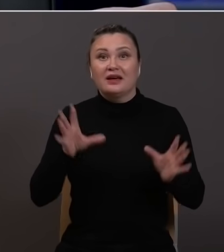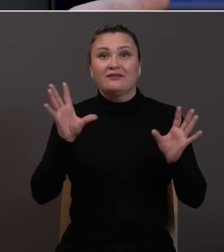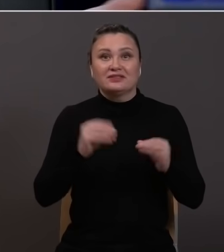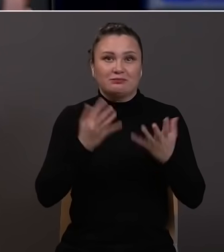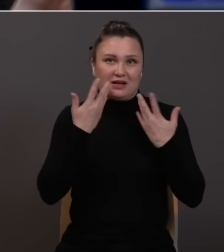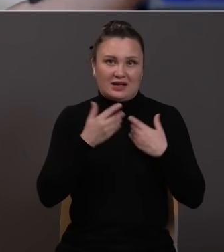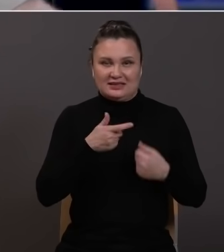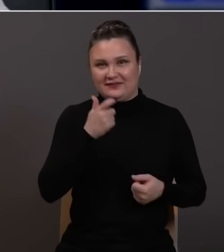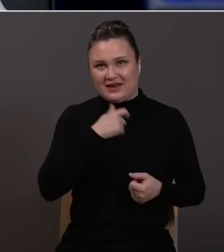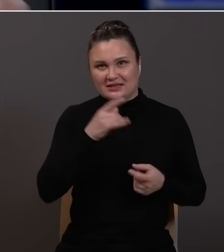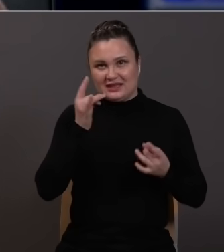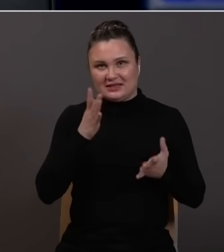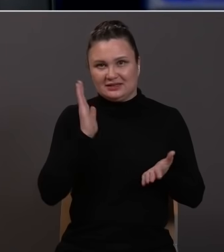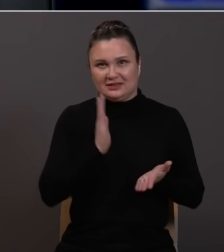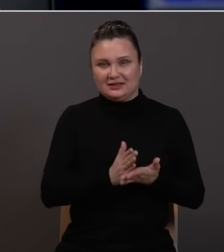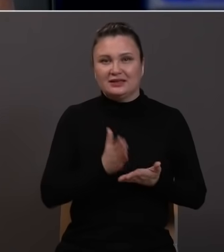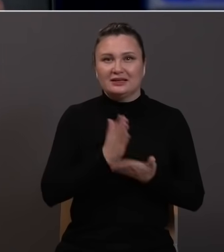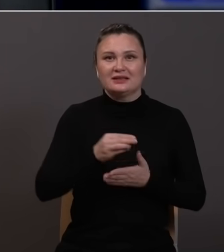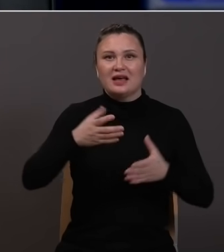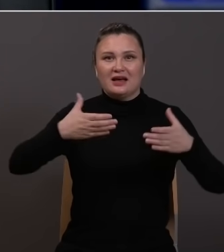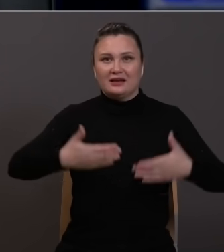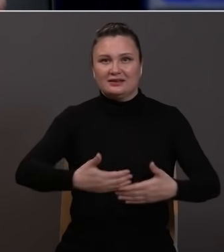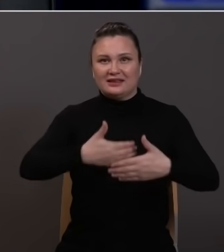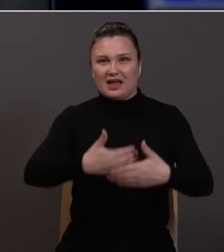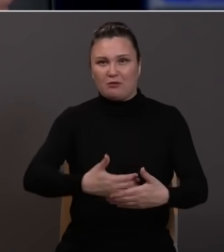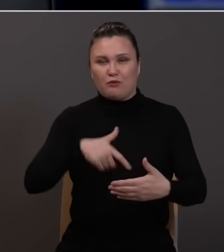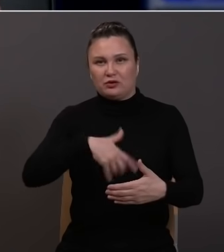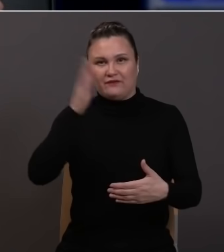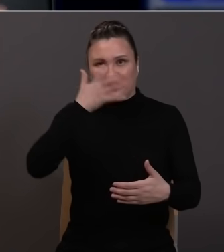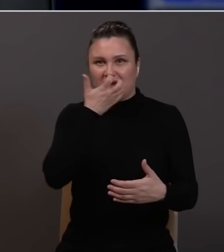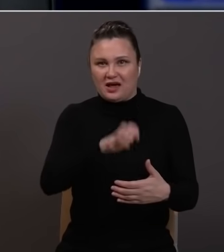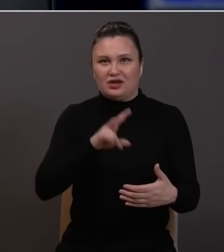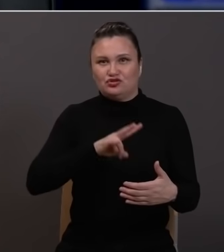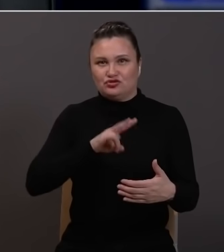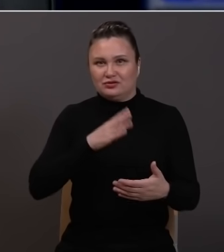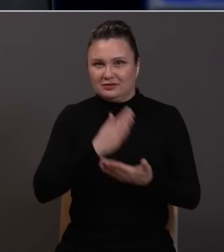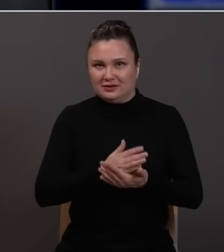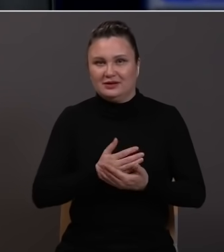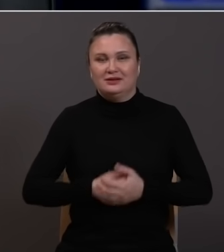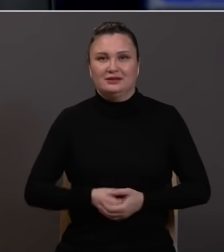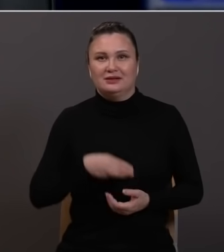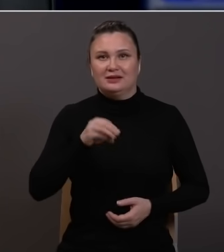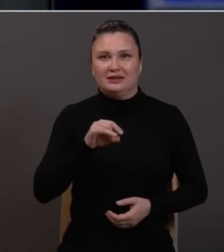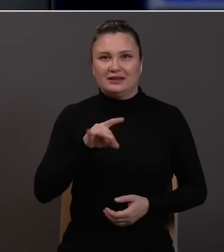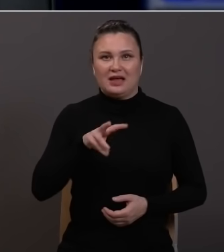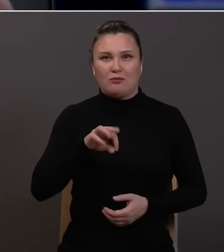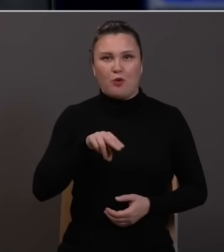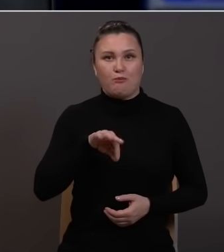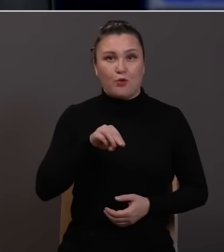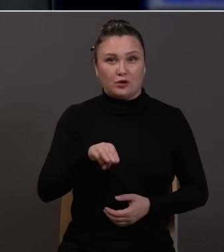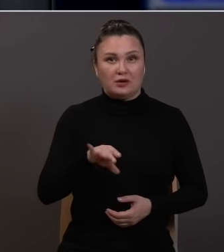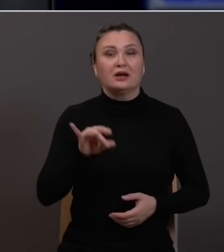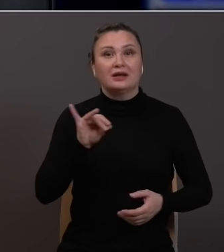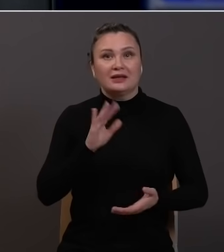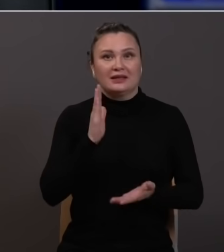блага цивилизации есть. Есть термопод, который как чайник, но он согревает воду и еще держит ее горячей. То есть поэтому... Но при этом